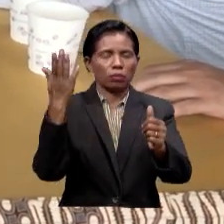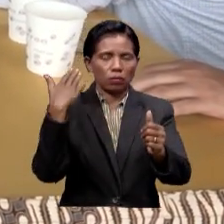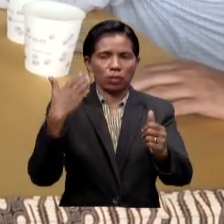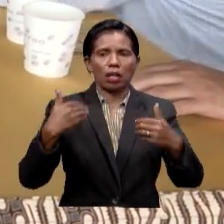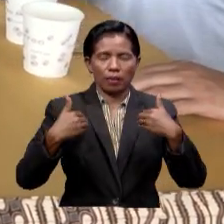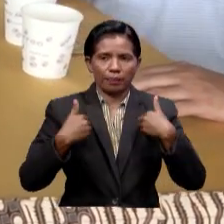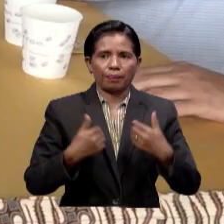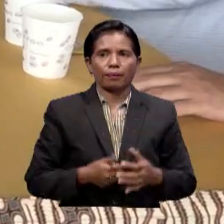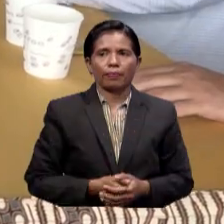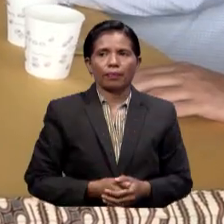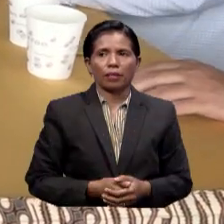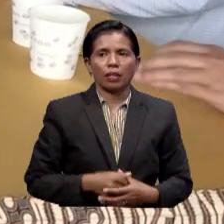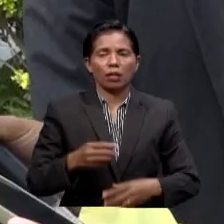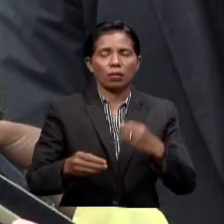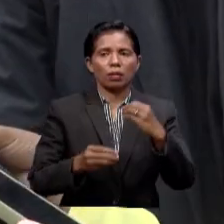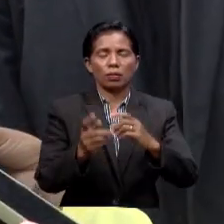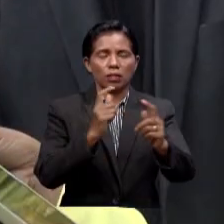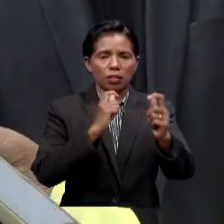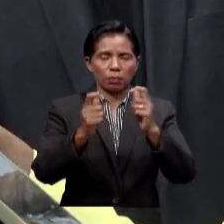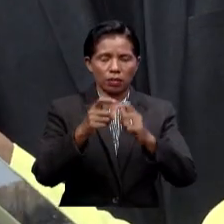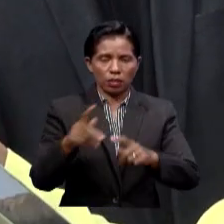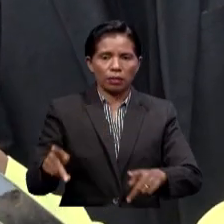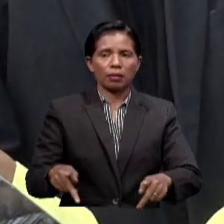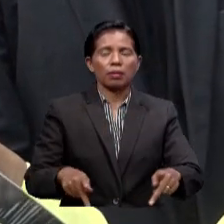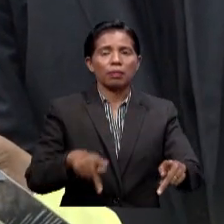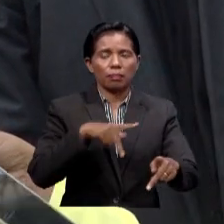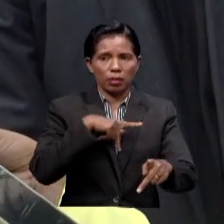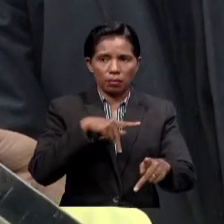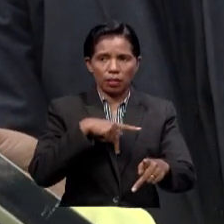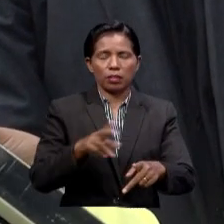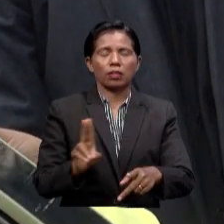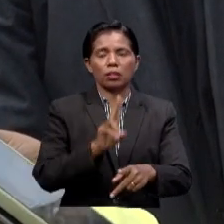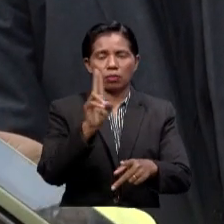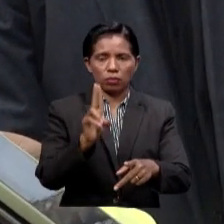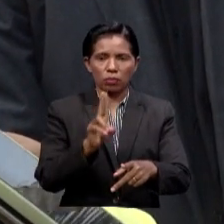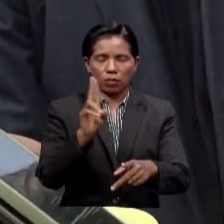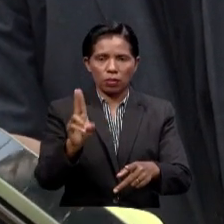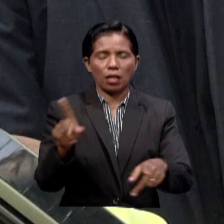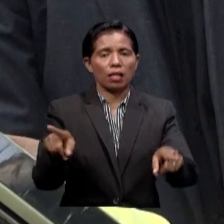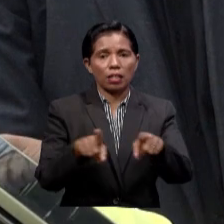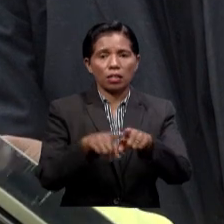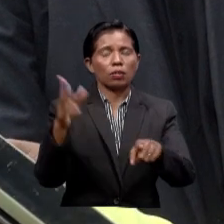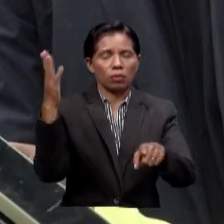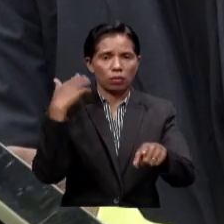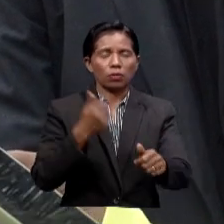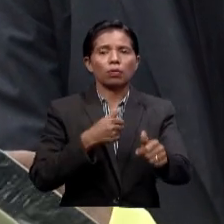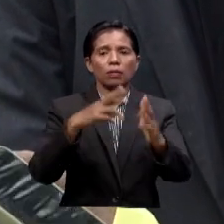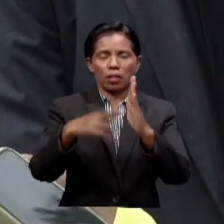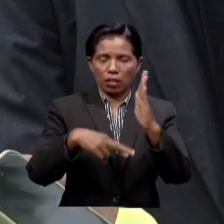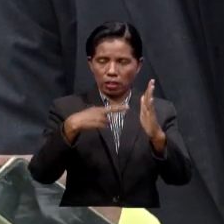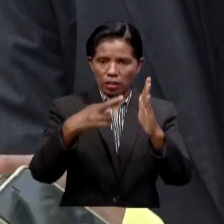onan. Mengenai transfer pribadi berlaku seperti sedia kala, tetap ada harus prosedur